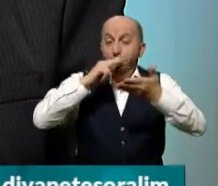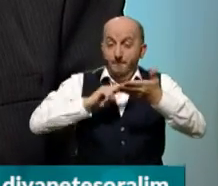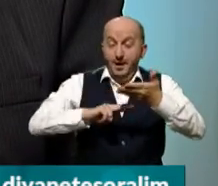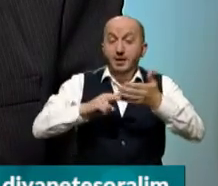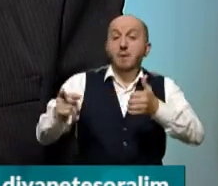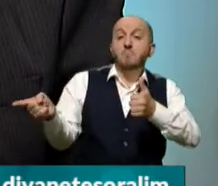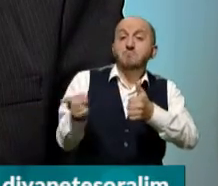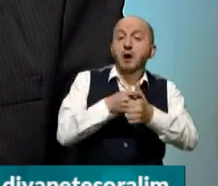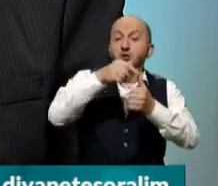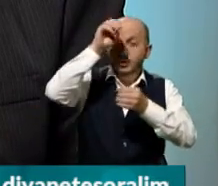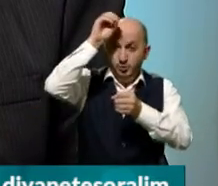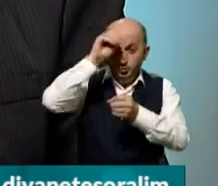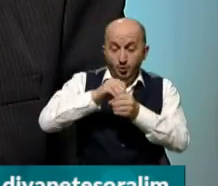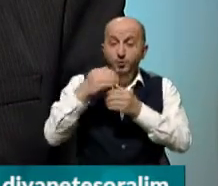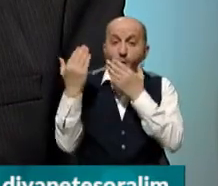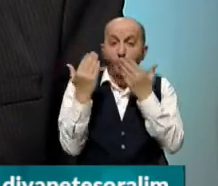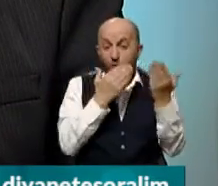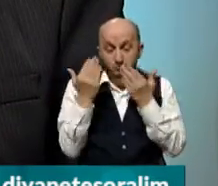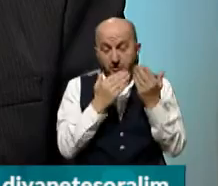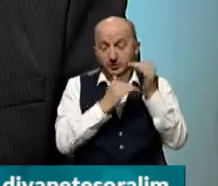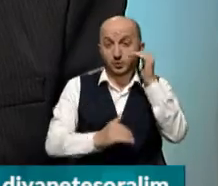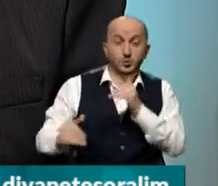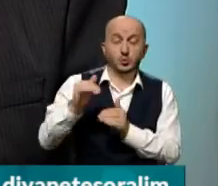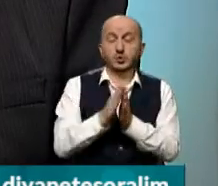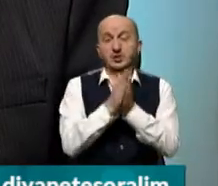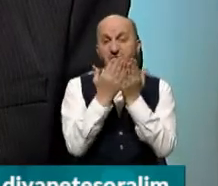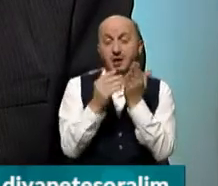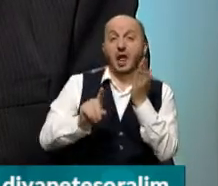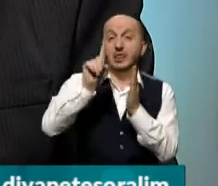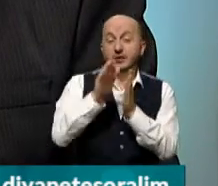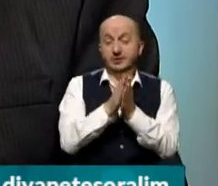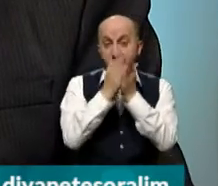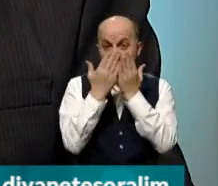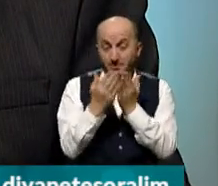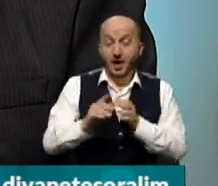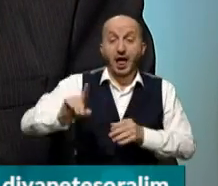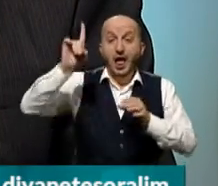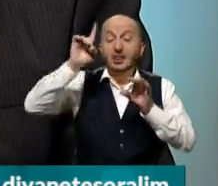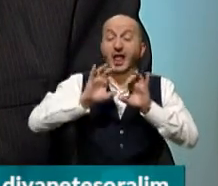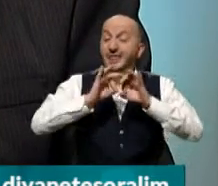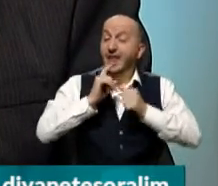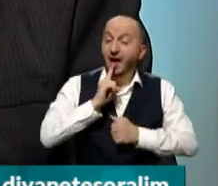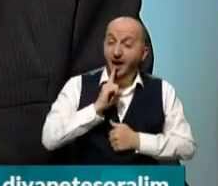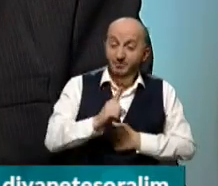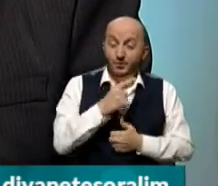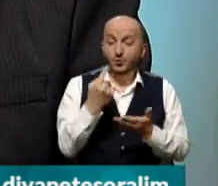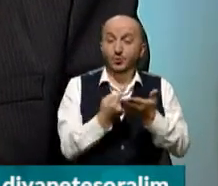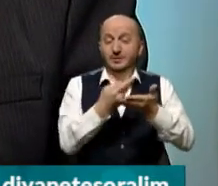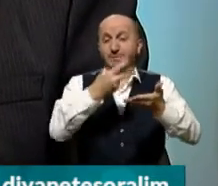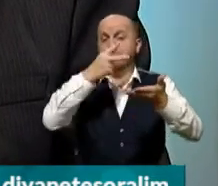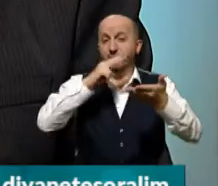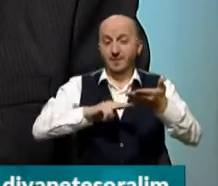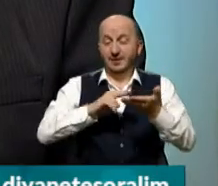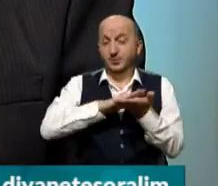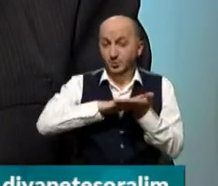baştan sona okuması, yani yüce kitabımız, Allah'ın kitabı, Cenab-ı Hak neler emrediyor? Bir Kur'an-ı Kerim mealini